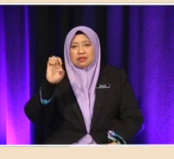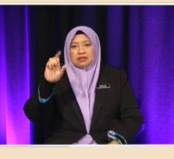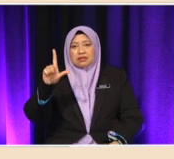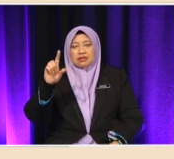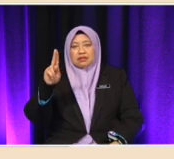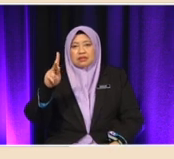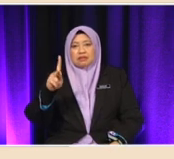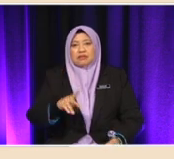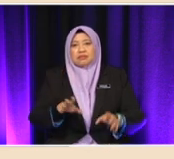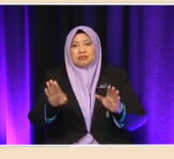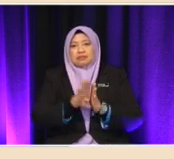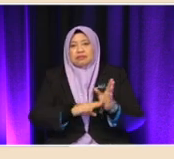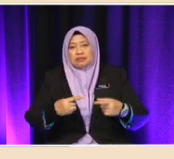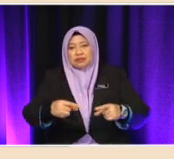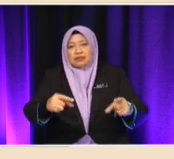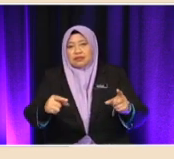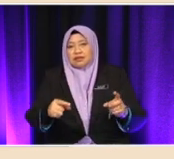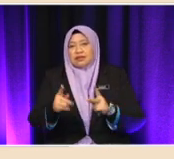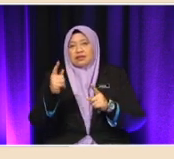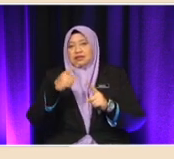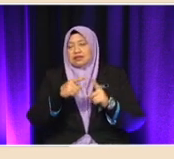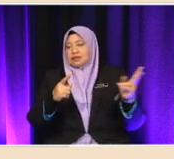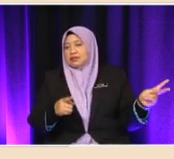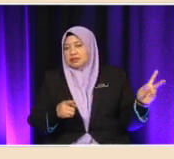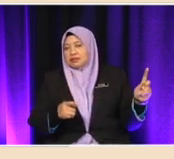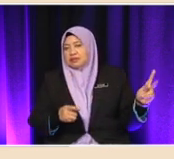bergerak ke kiri